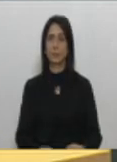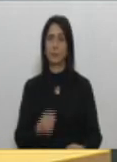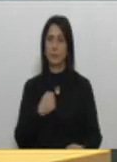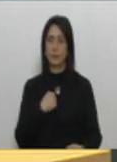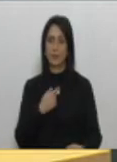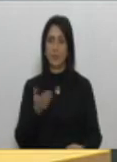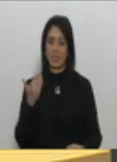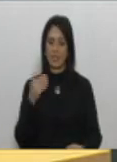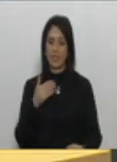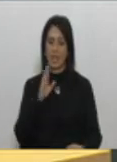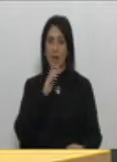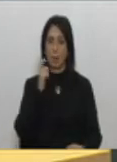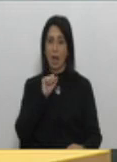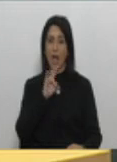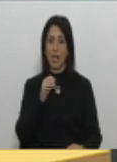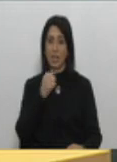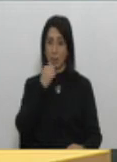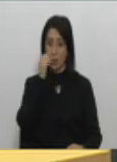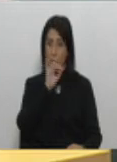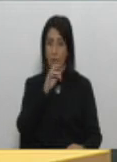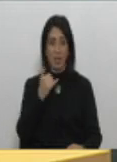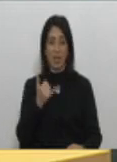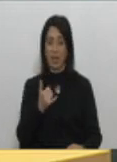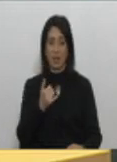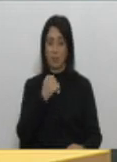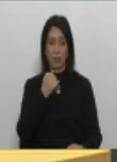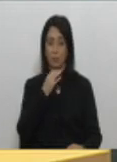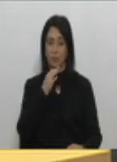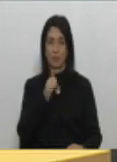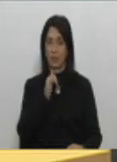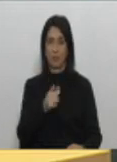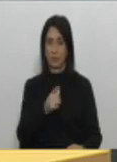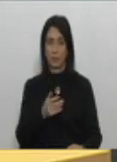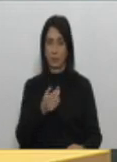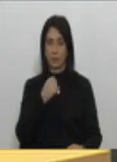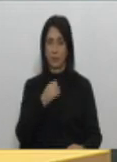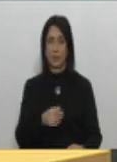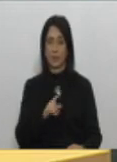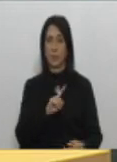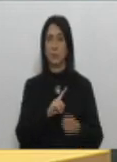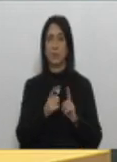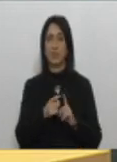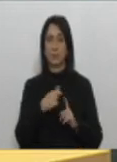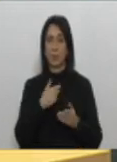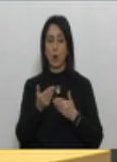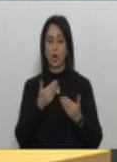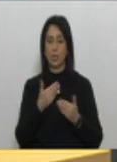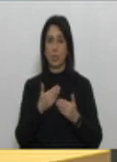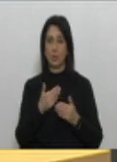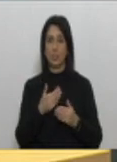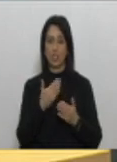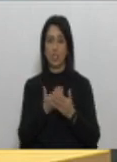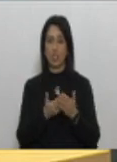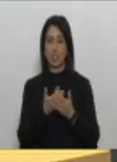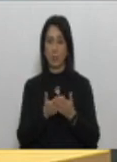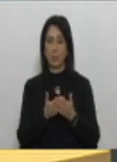წინა გამოსვლაზე ქალბატონ ანას მადლობა გადაუხადე, თუმცა ეხლა ამის საფუძველი არ მაქვს, რომ გადაგიხადოთ ქალბატონ ანა პირიქით. მე მოგიწოდებ და რჩევა